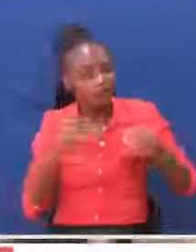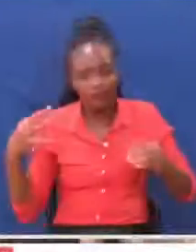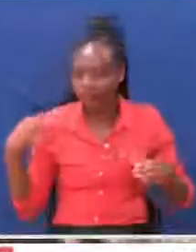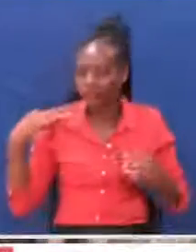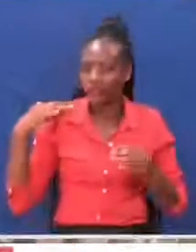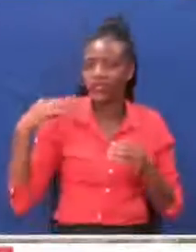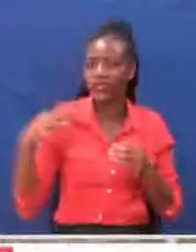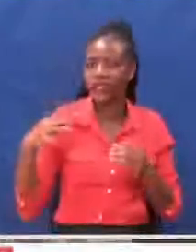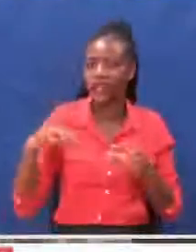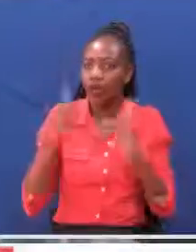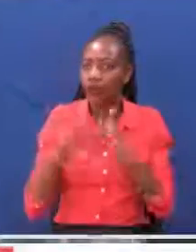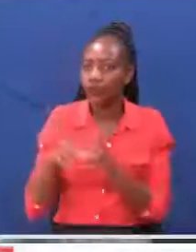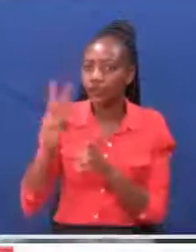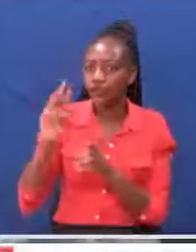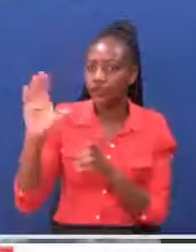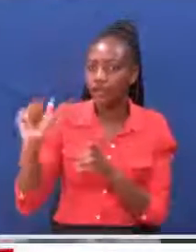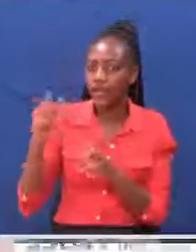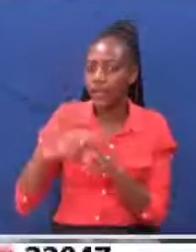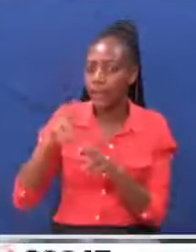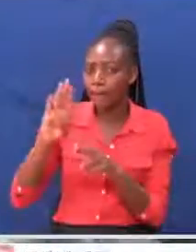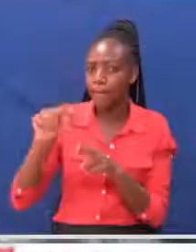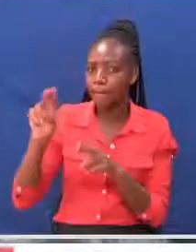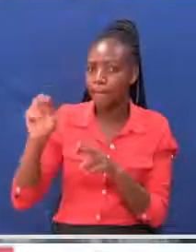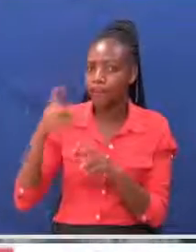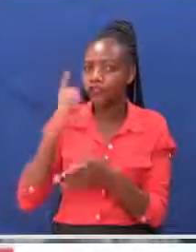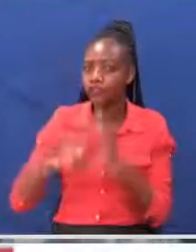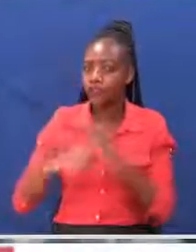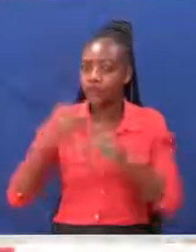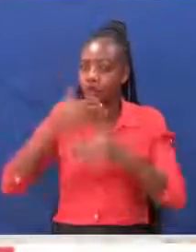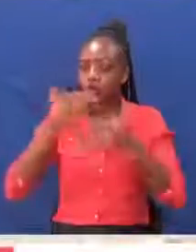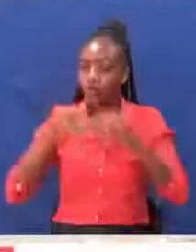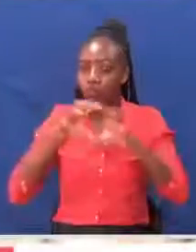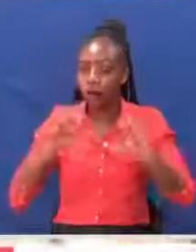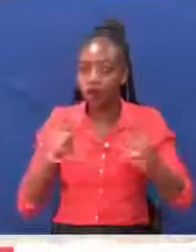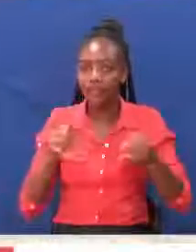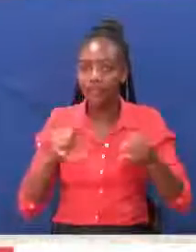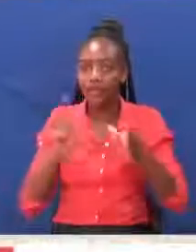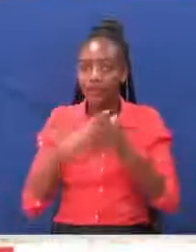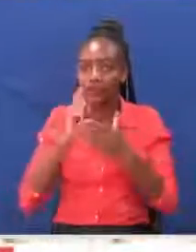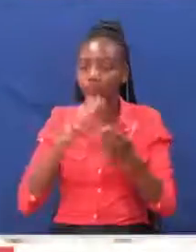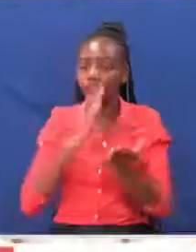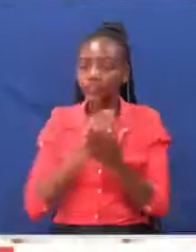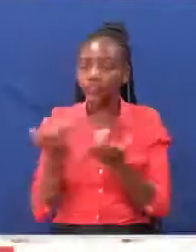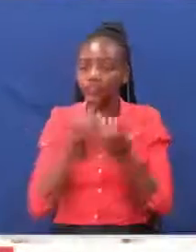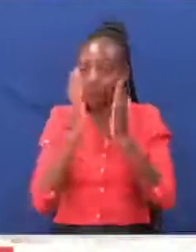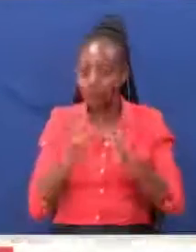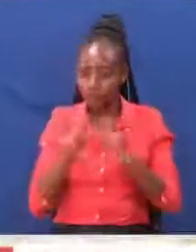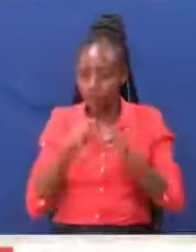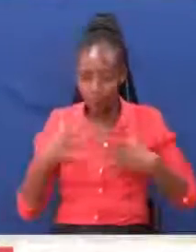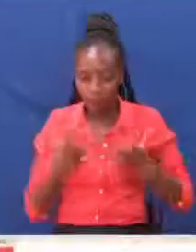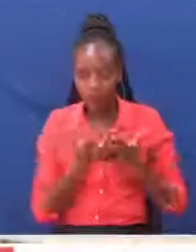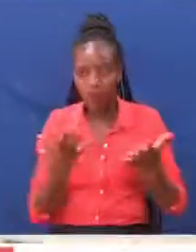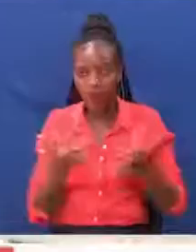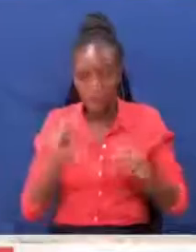huo mwakilishi wa ardhi eneo hilo Bernard Wambwa amesema ujenzi wa soko jipya utawahakikishia wafanyabiashara na wakazi wa mtaa mabanda pato